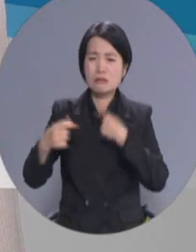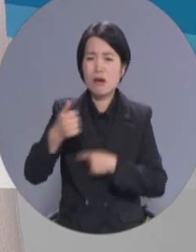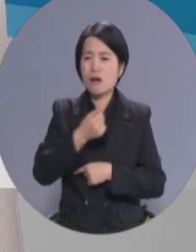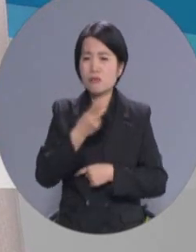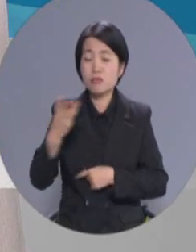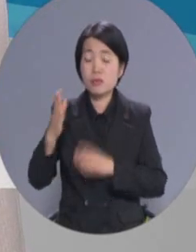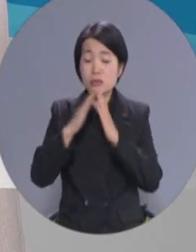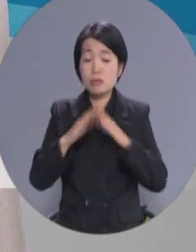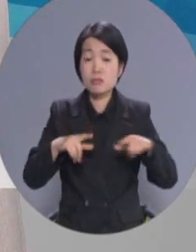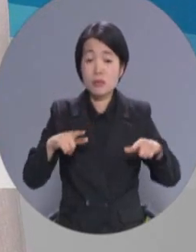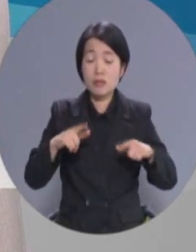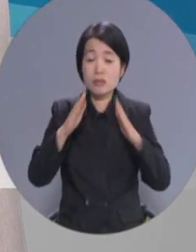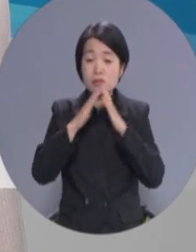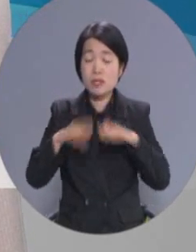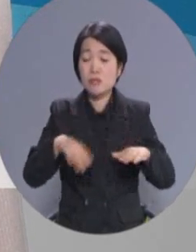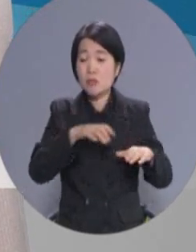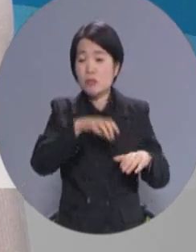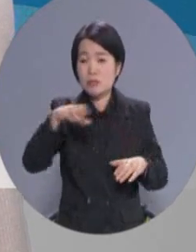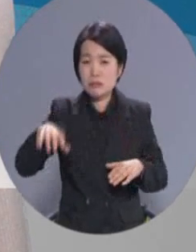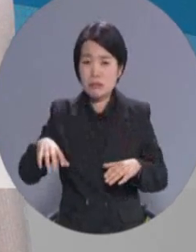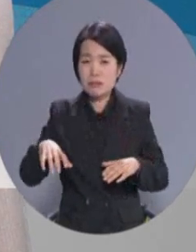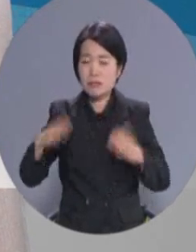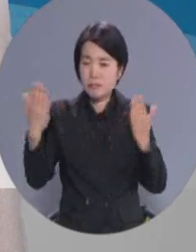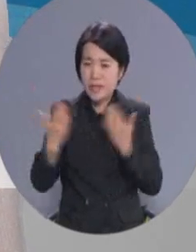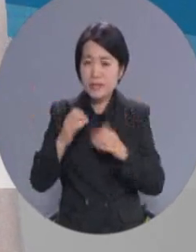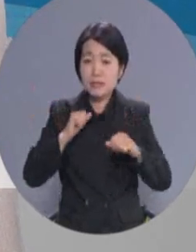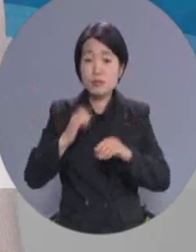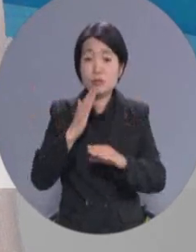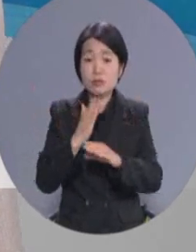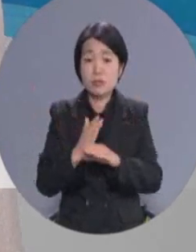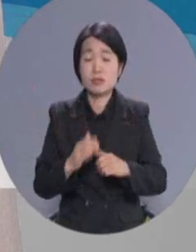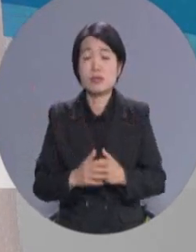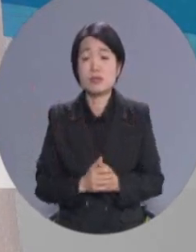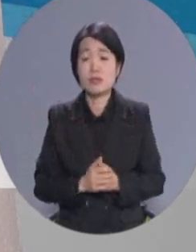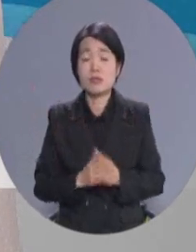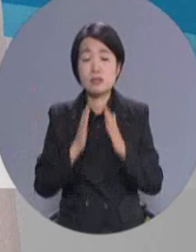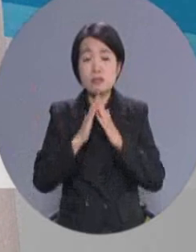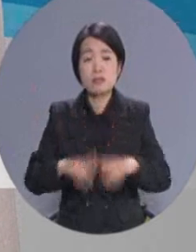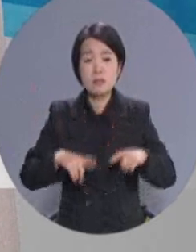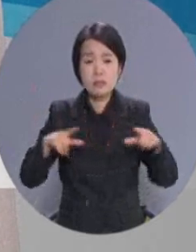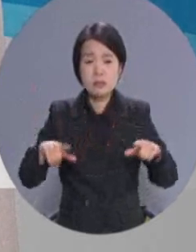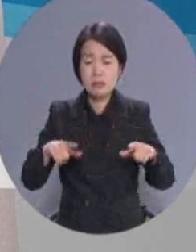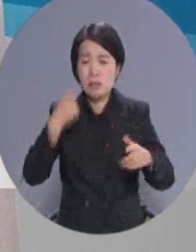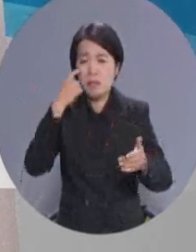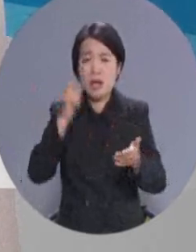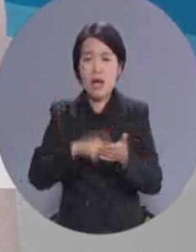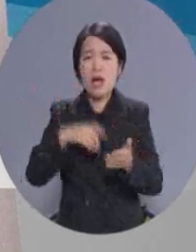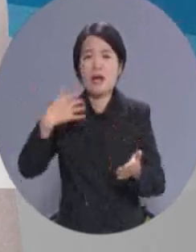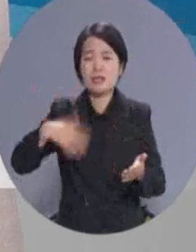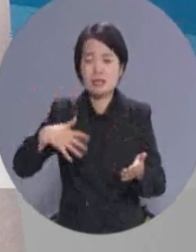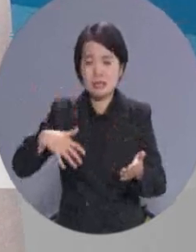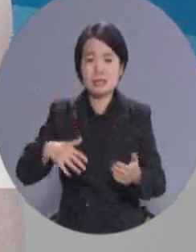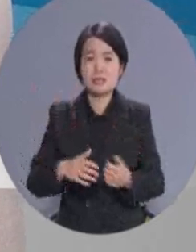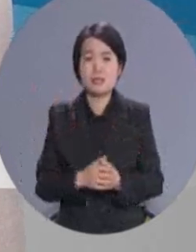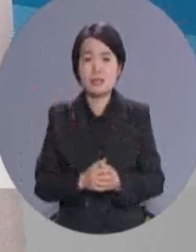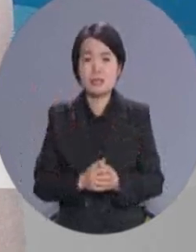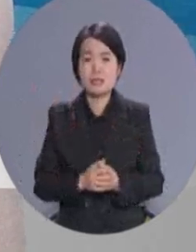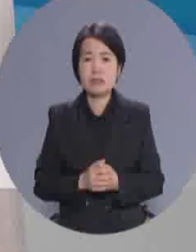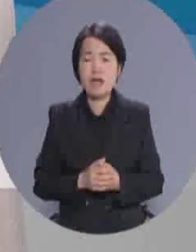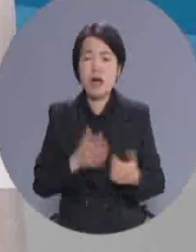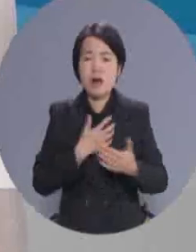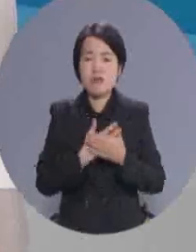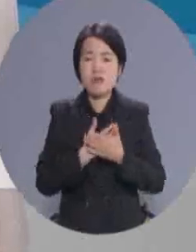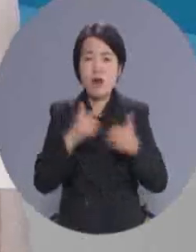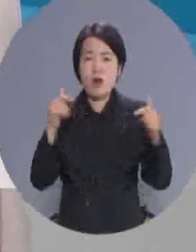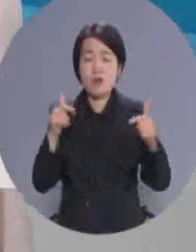전남도와 전남 각 시군에서도 적극 대응에 나서고 있습니다 전남 지역에선 아직 빈대가 발견되지 않았지만 시민 불안을